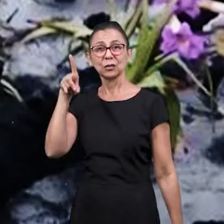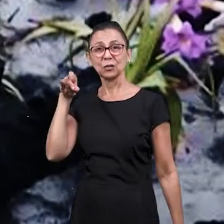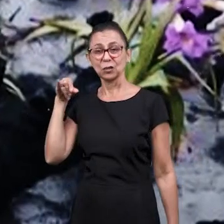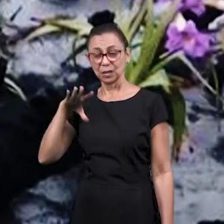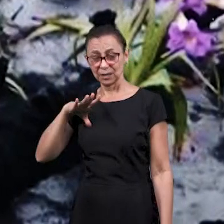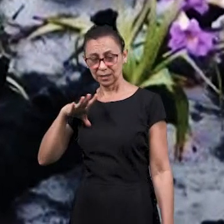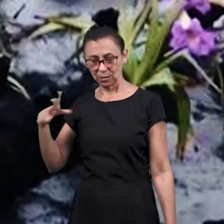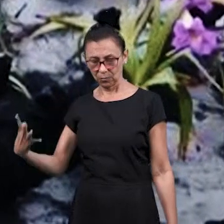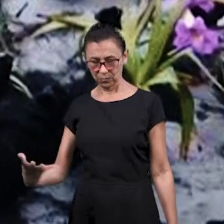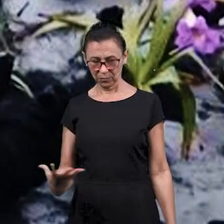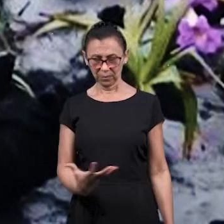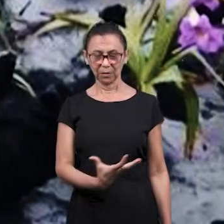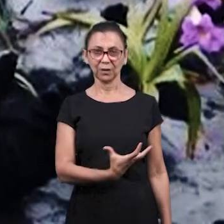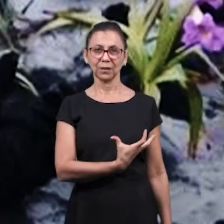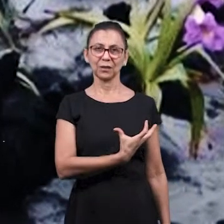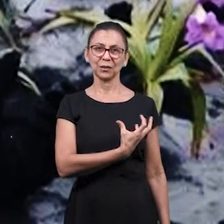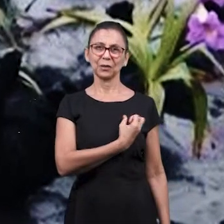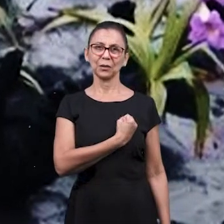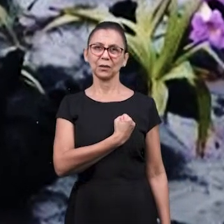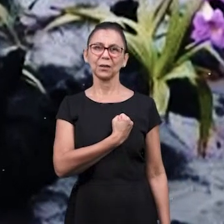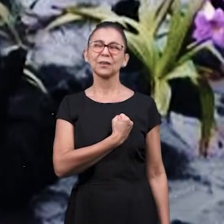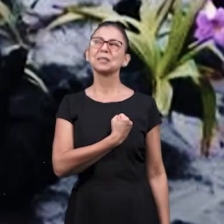Она спасла меня.